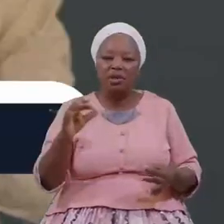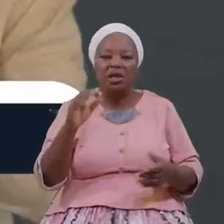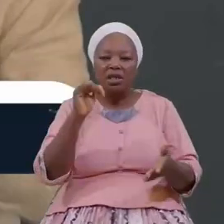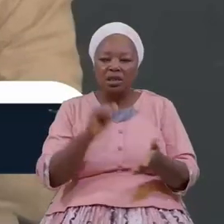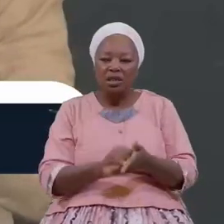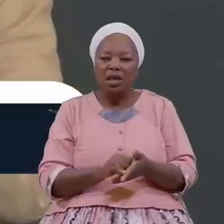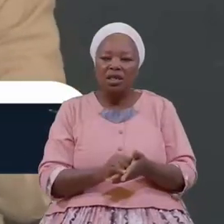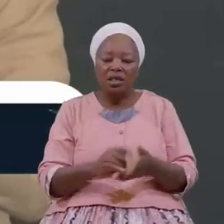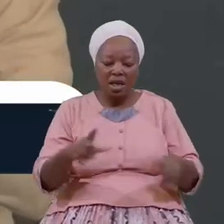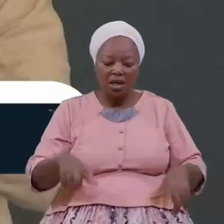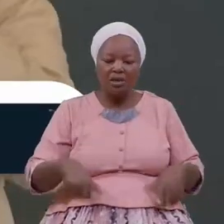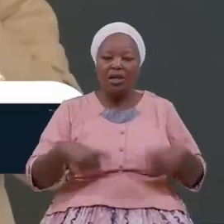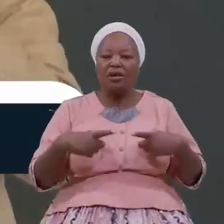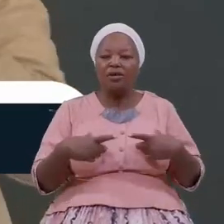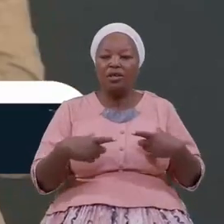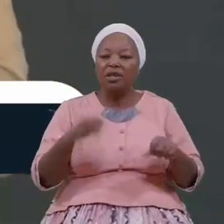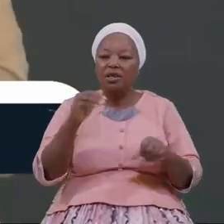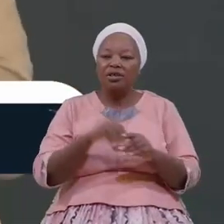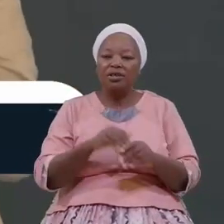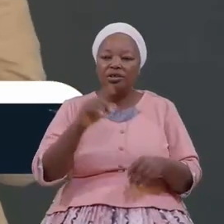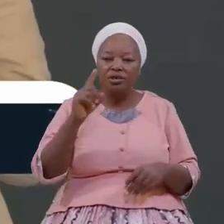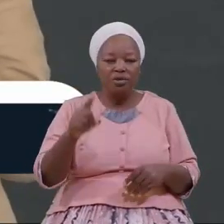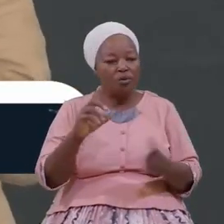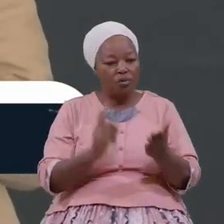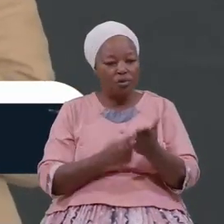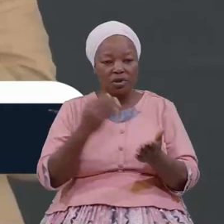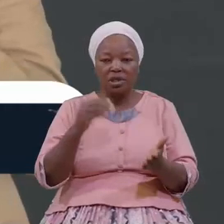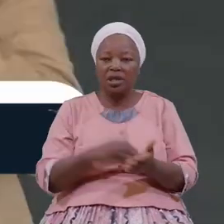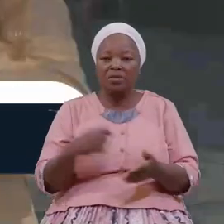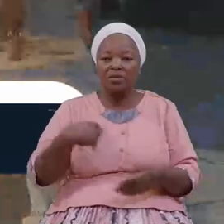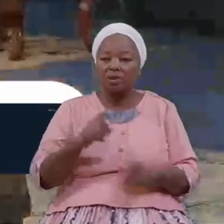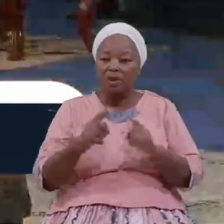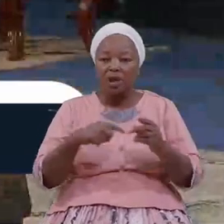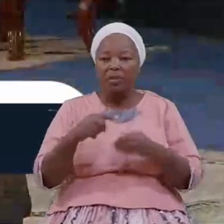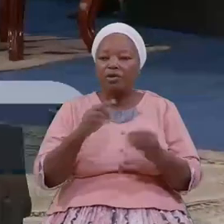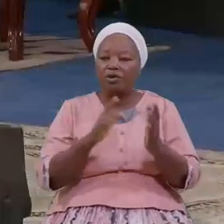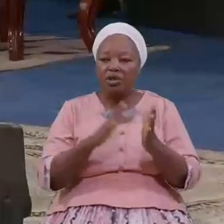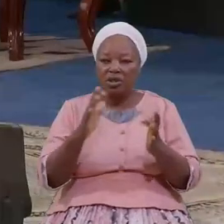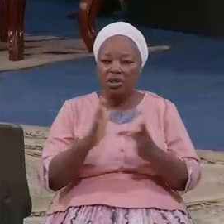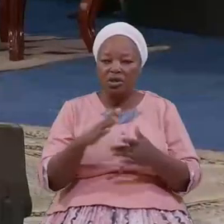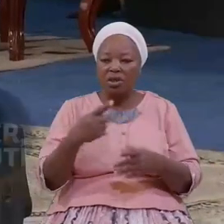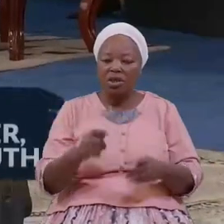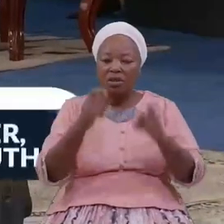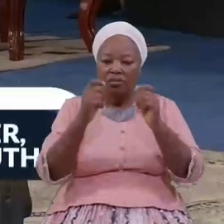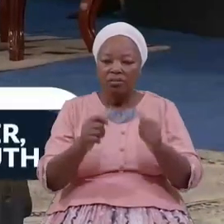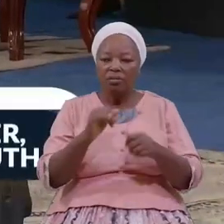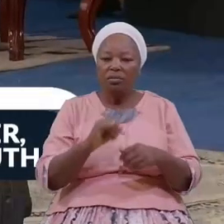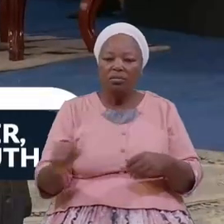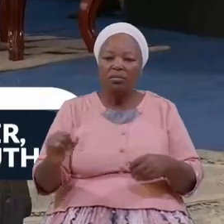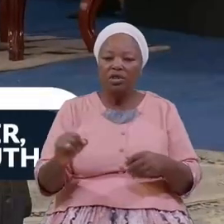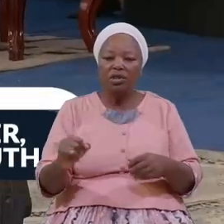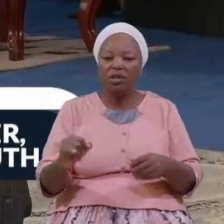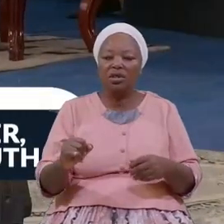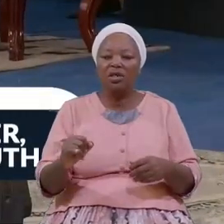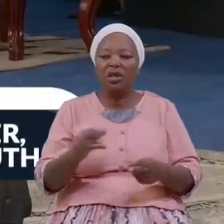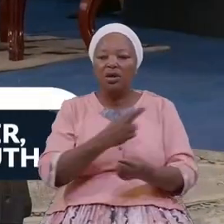habite en vous. Une fois encore, nous parlons de Jésus, le Rédempteur